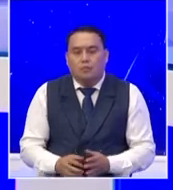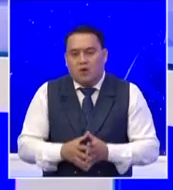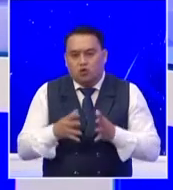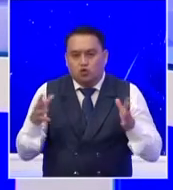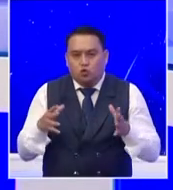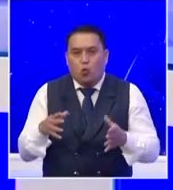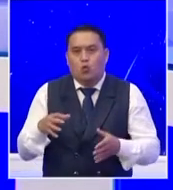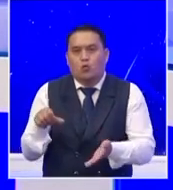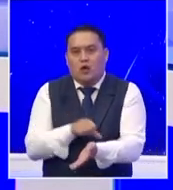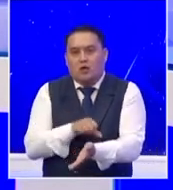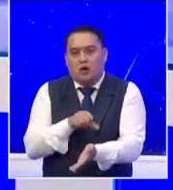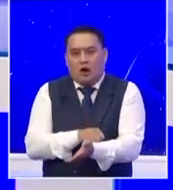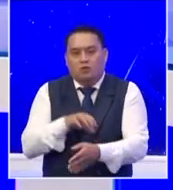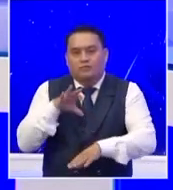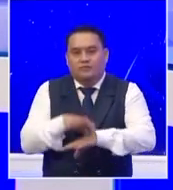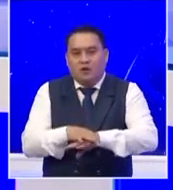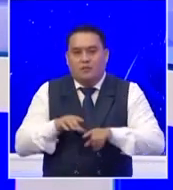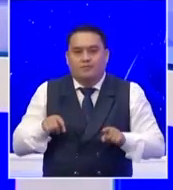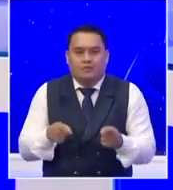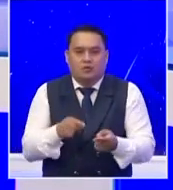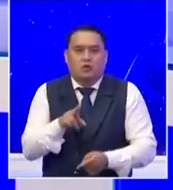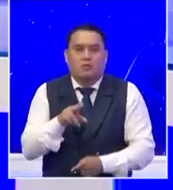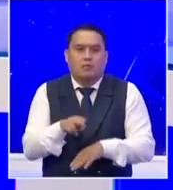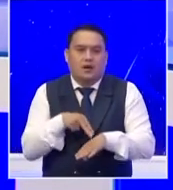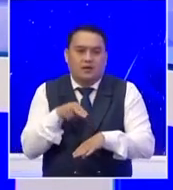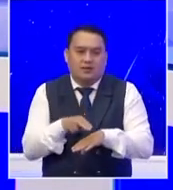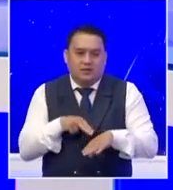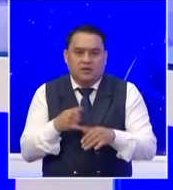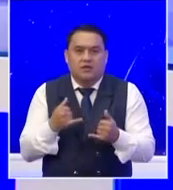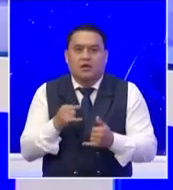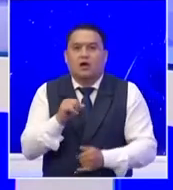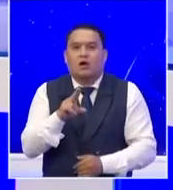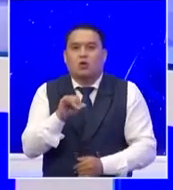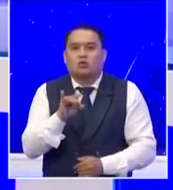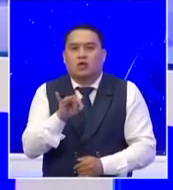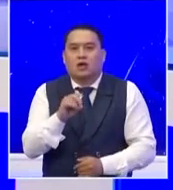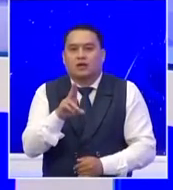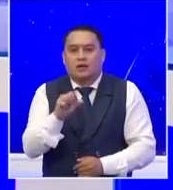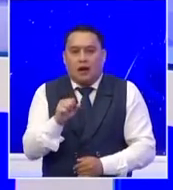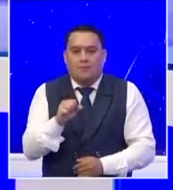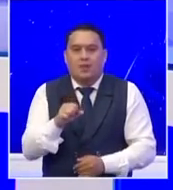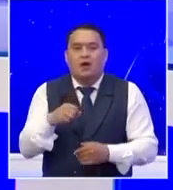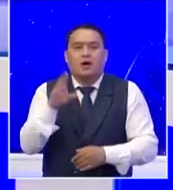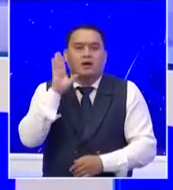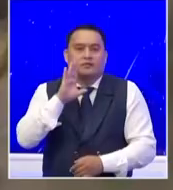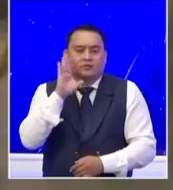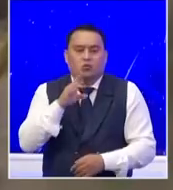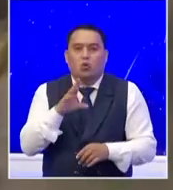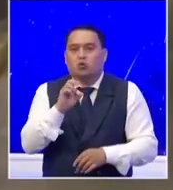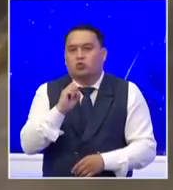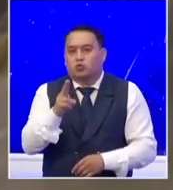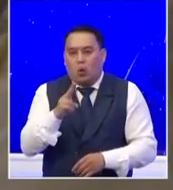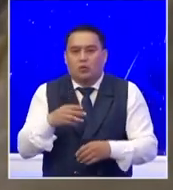Крупную партию наркотиков изъяли полицейские Коста-Рики. Более тонны кокаина наркодельцы пытались провести в пакетах для сока. Незаконный